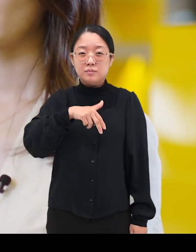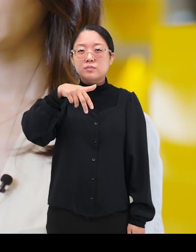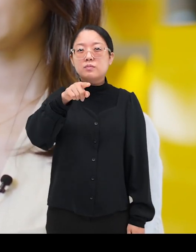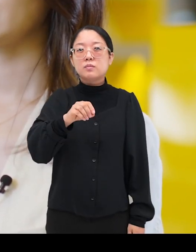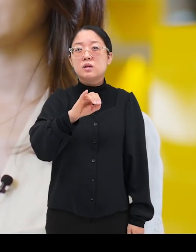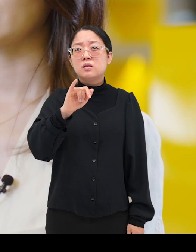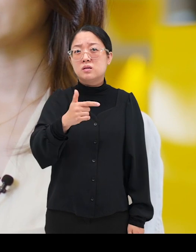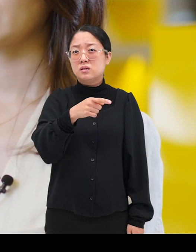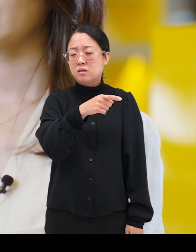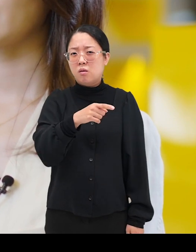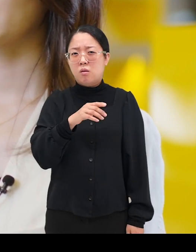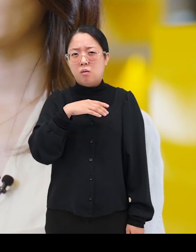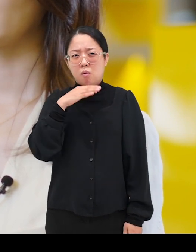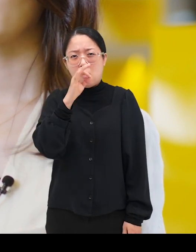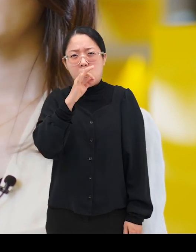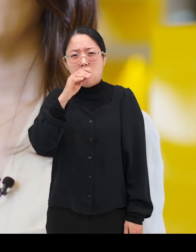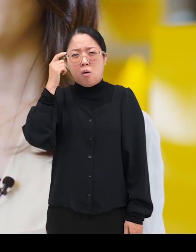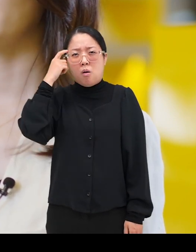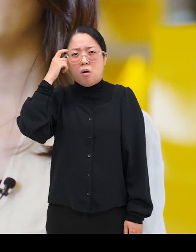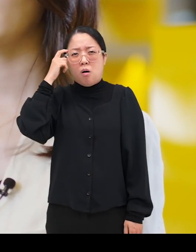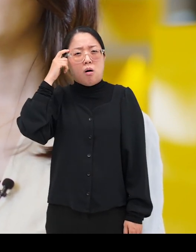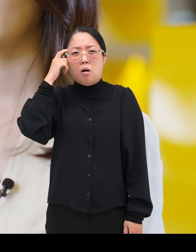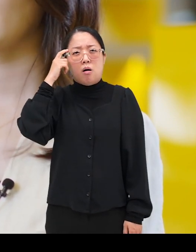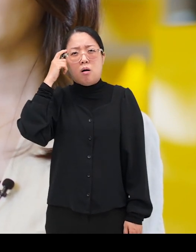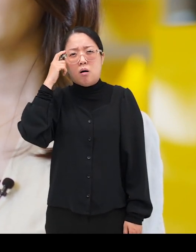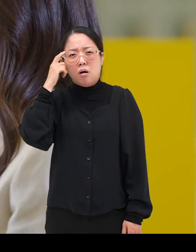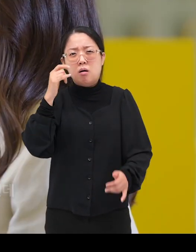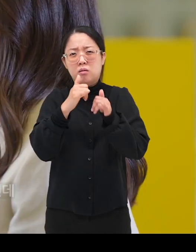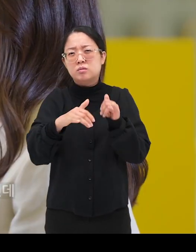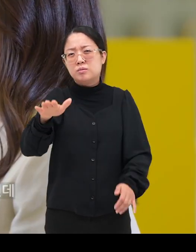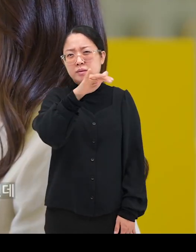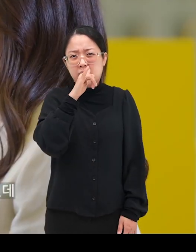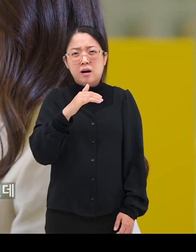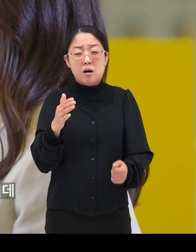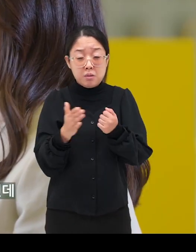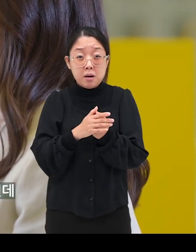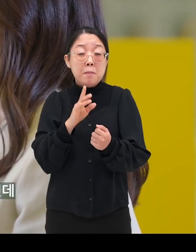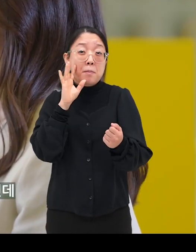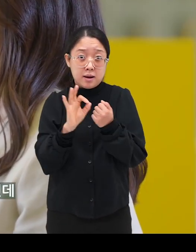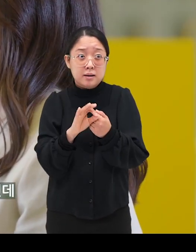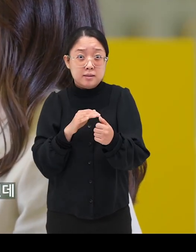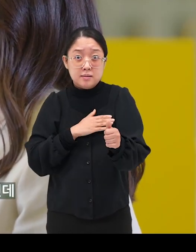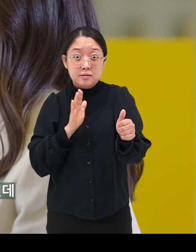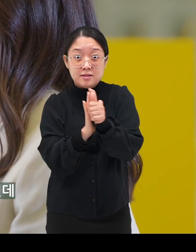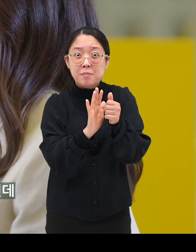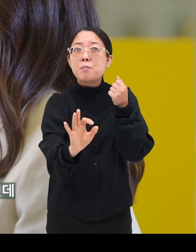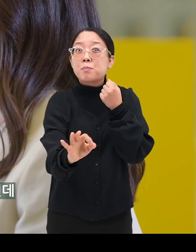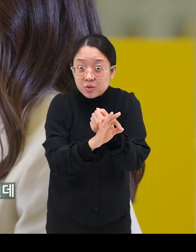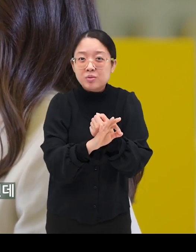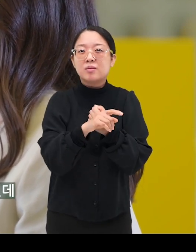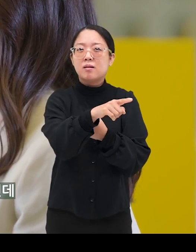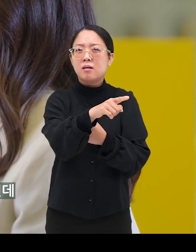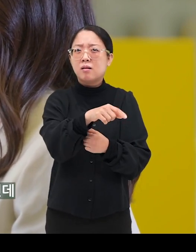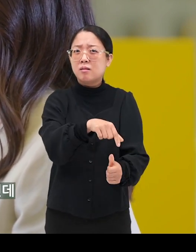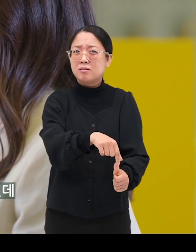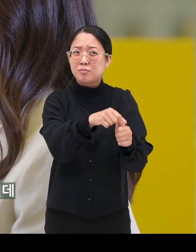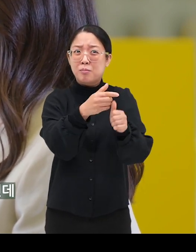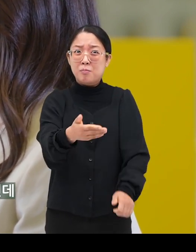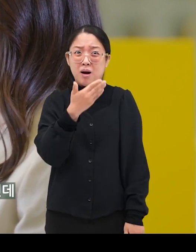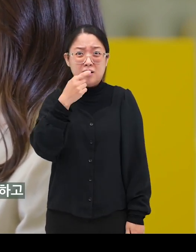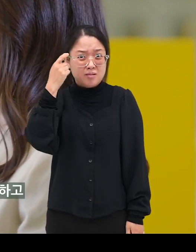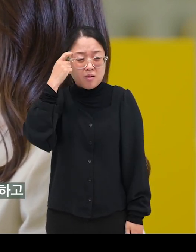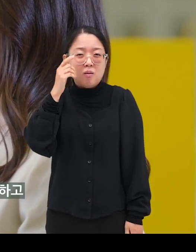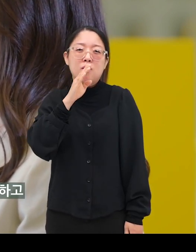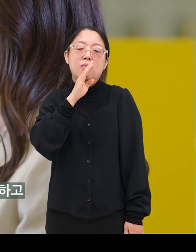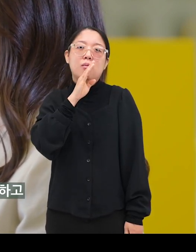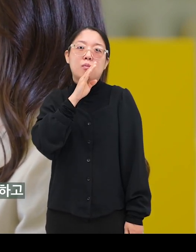아동 정인이를 생각하면서 쓴 인물들이 있는데, 분명히 이게 살릴 수 있었던 아이들이고 구할 수 있었던